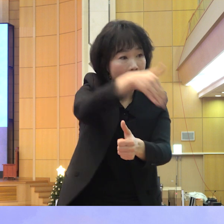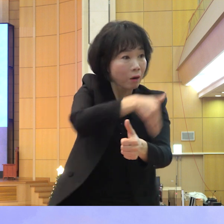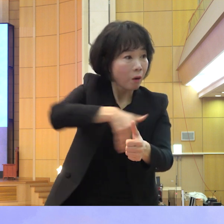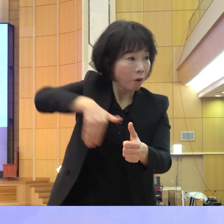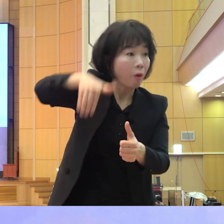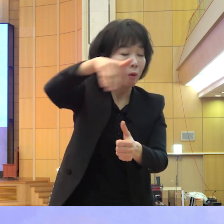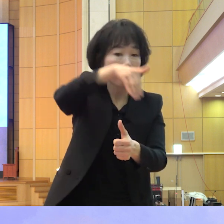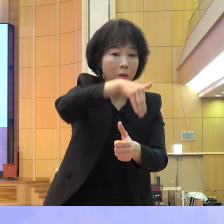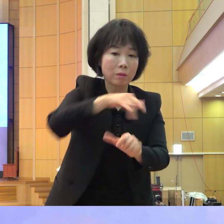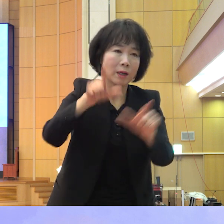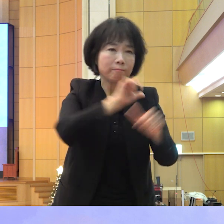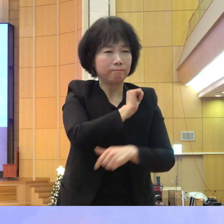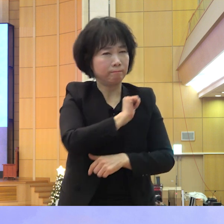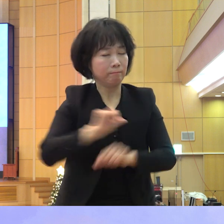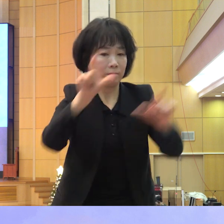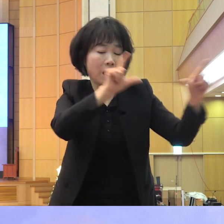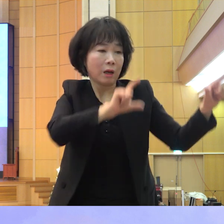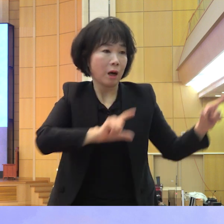삼촌